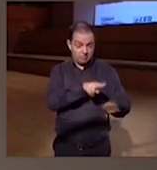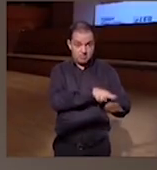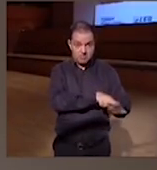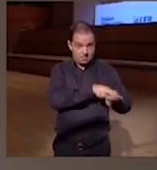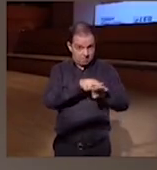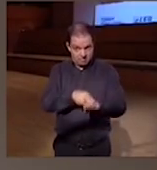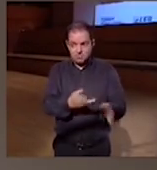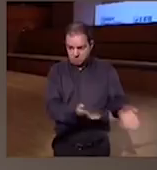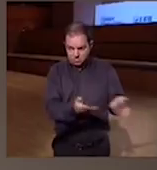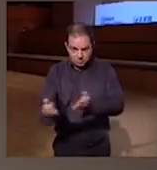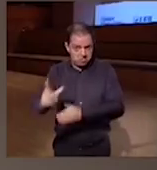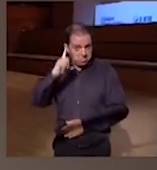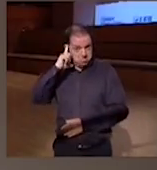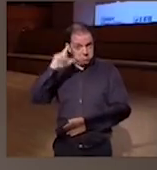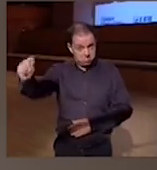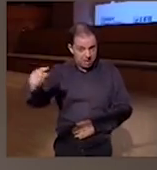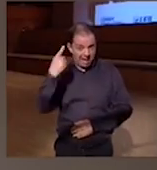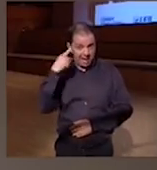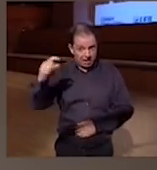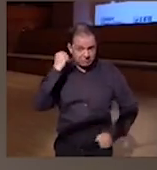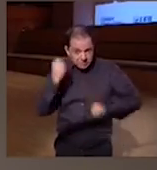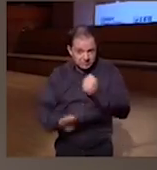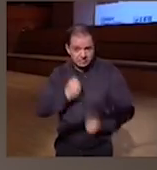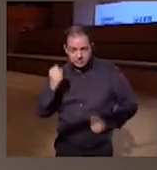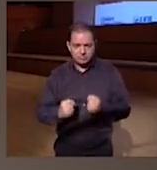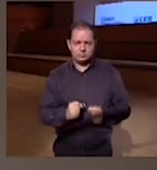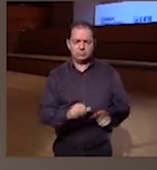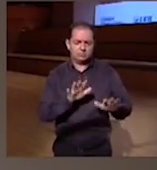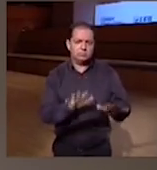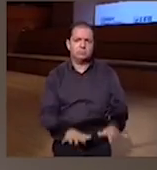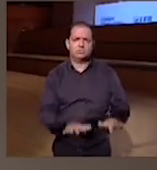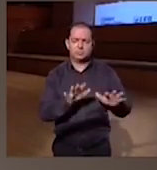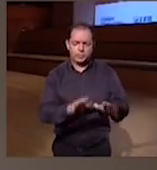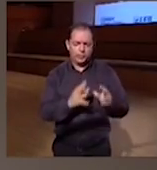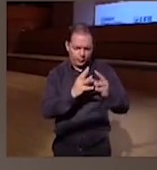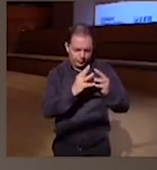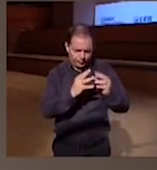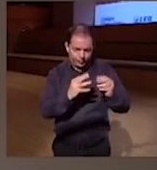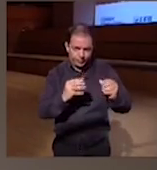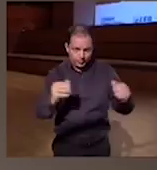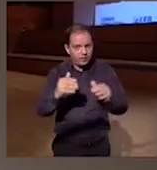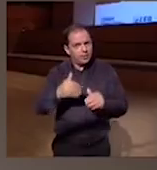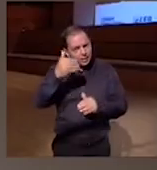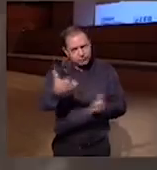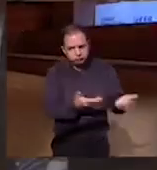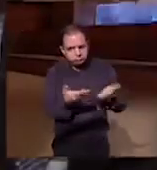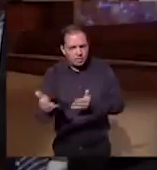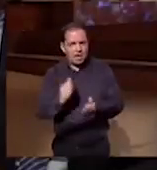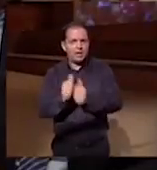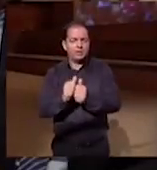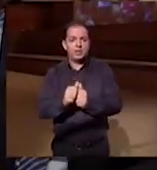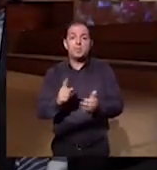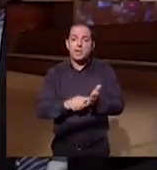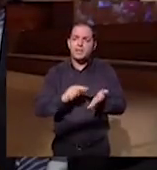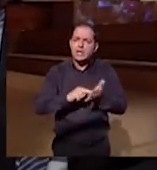τρέξει κατοστάρι. Χρειάζεται χρόνο. Πρέπει να δώσουμε χρόνο στην ελληνική οικονομία.